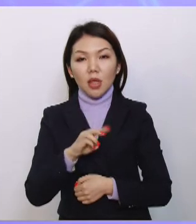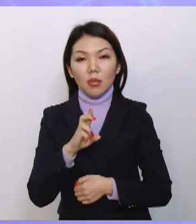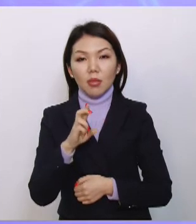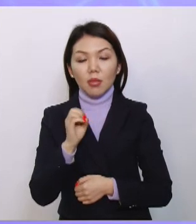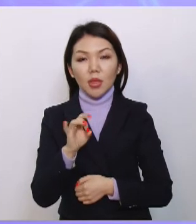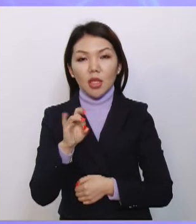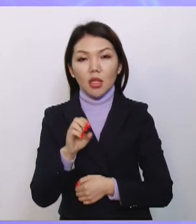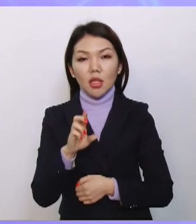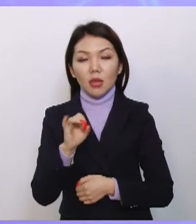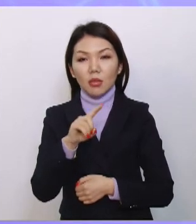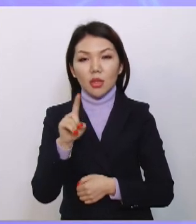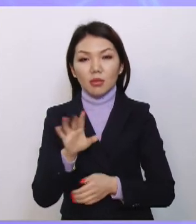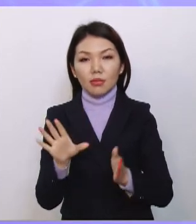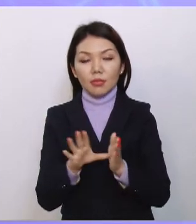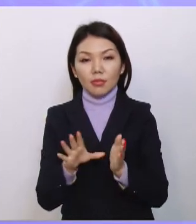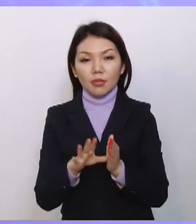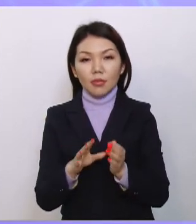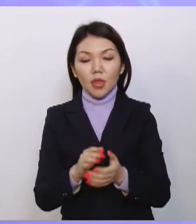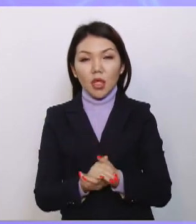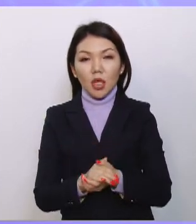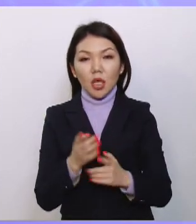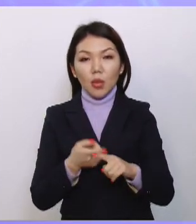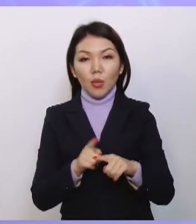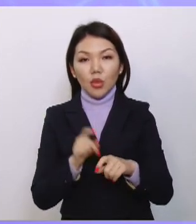Бул тапшырмада сүйлөмдөрдү толуктагыла.